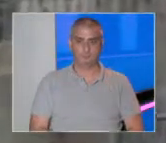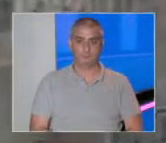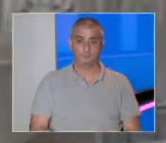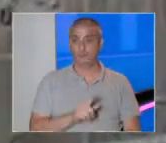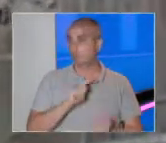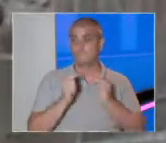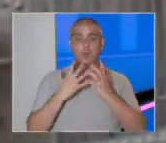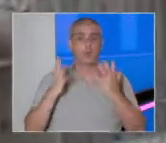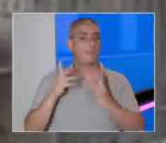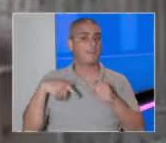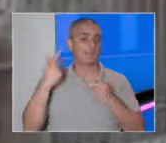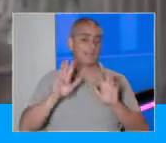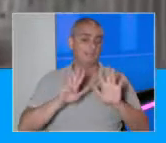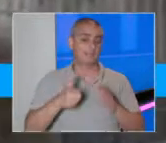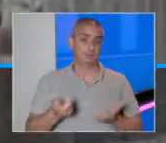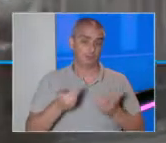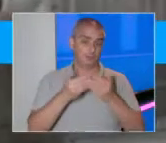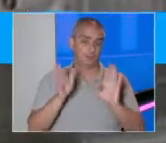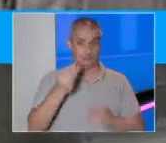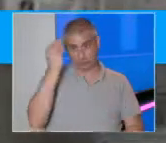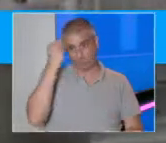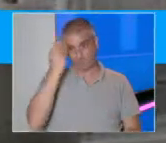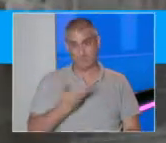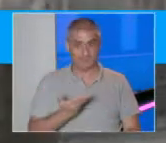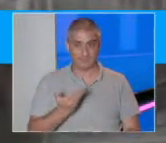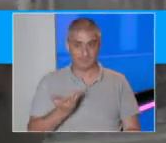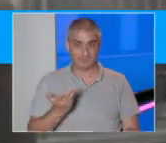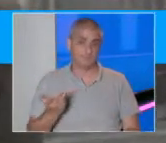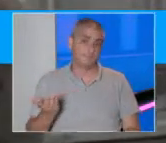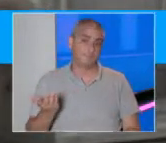פה ויכוח גדול מה יהיה באמצע ספטמבר כשיפתחו בתי הספר.